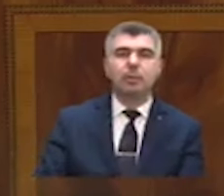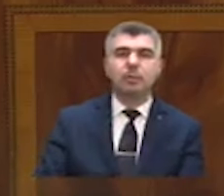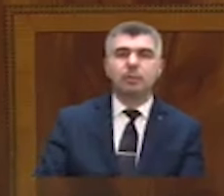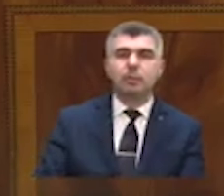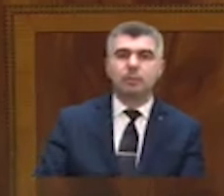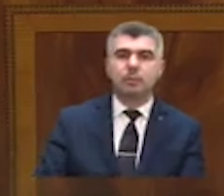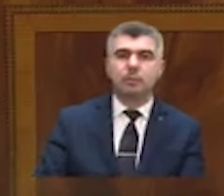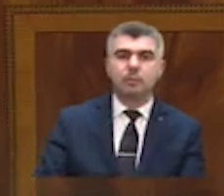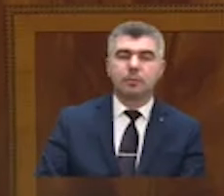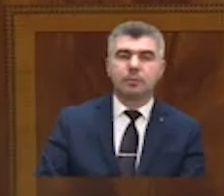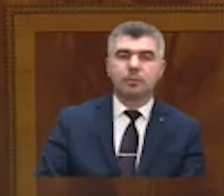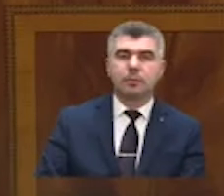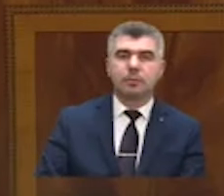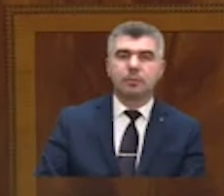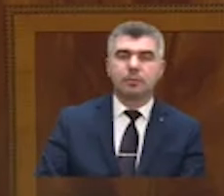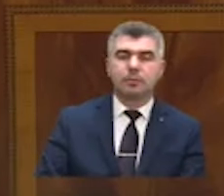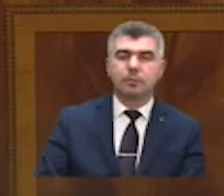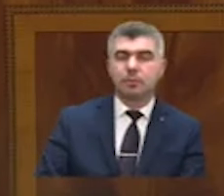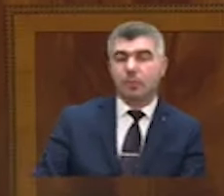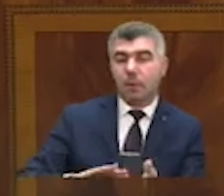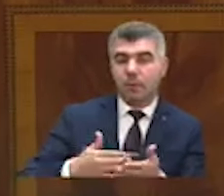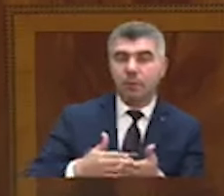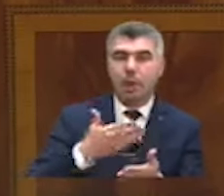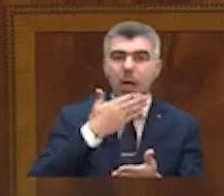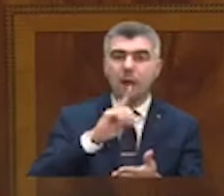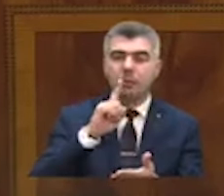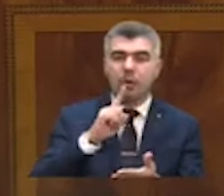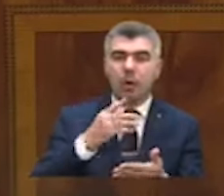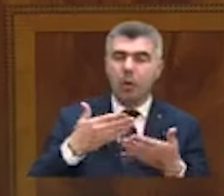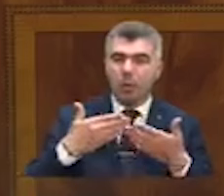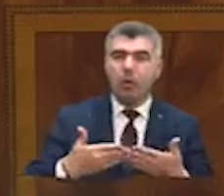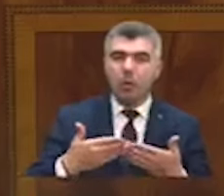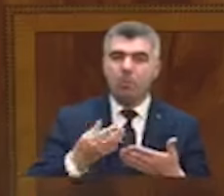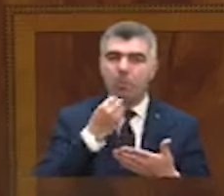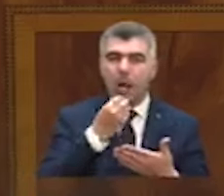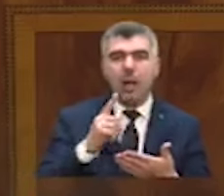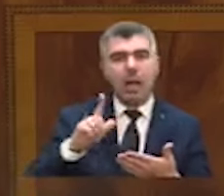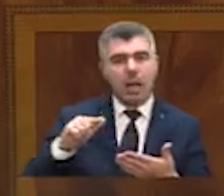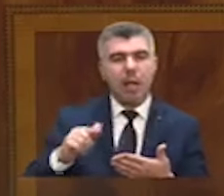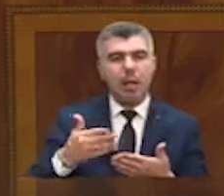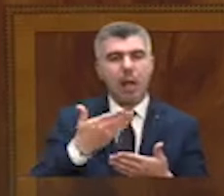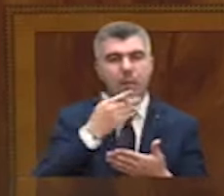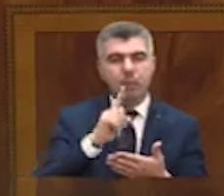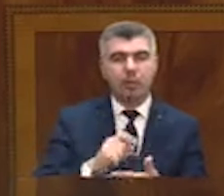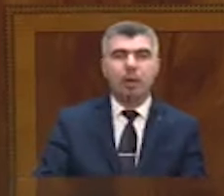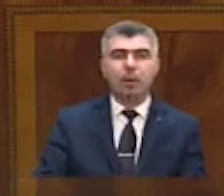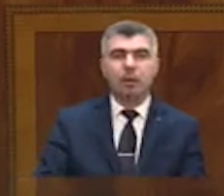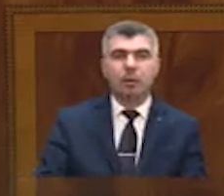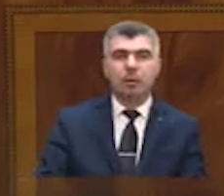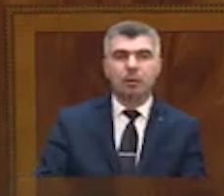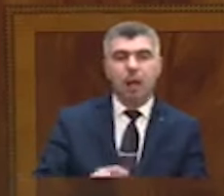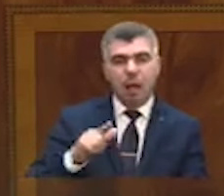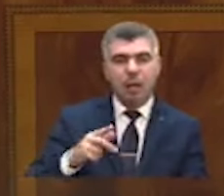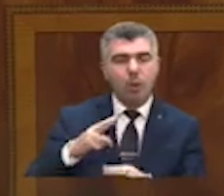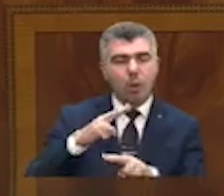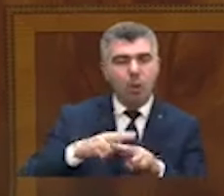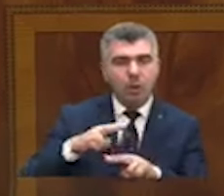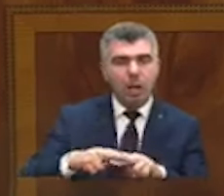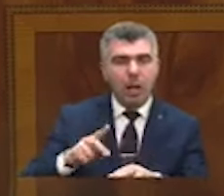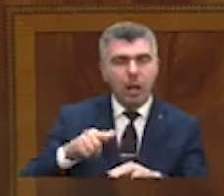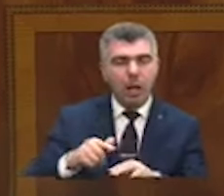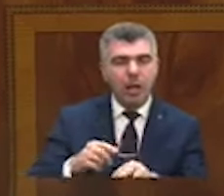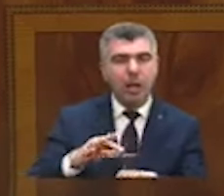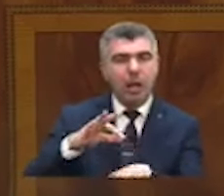خلات هي اللي خلات انه الحمد لله اليوم عندهم ما ياكلوا ولقاو كذلك لقاو الخضره ولقاو